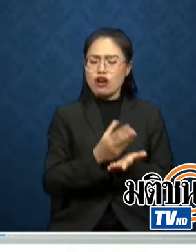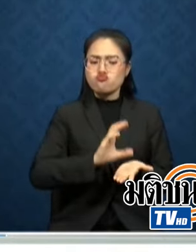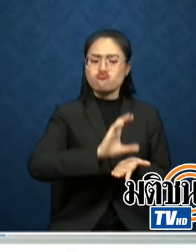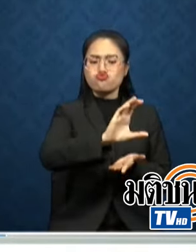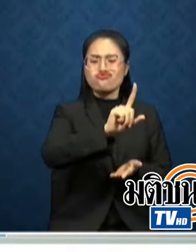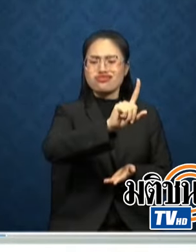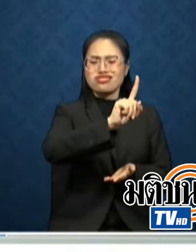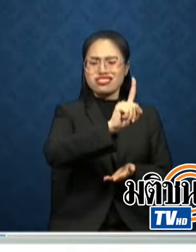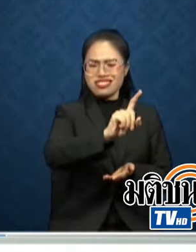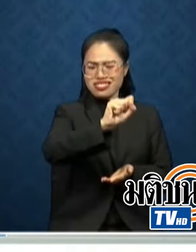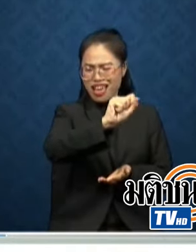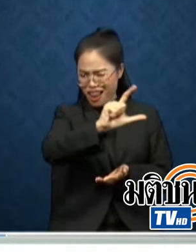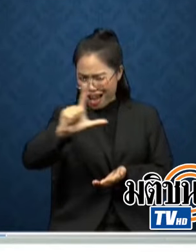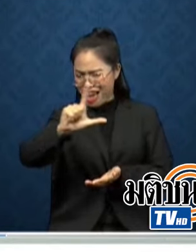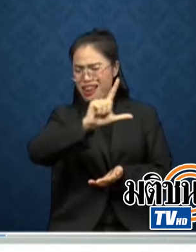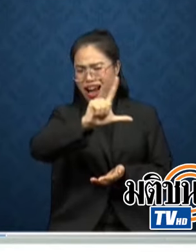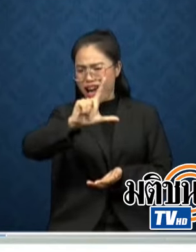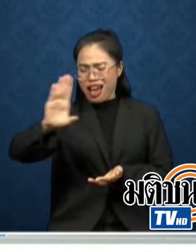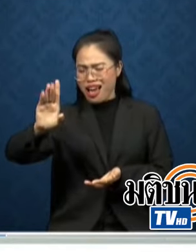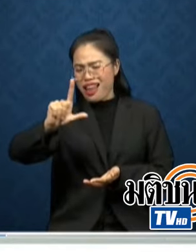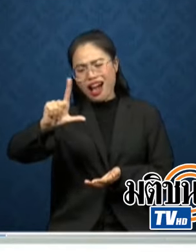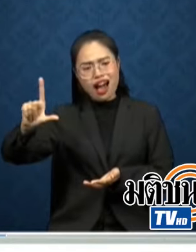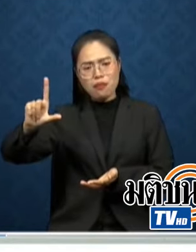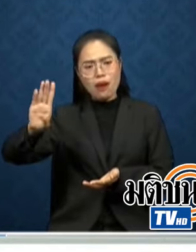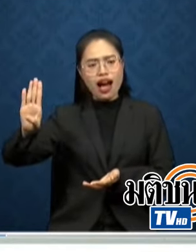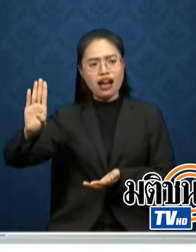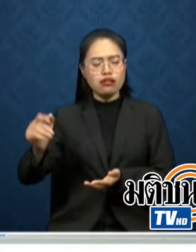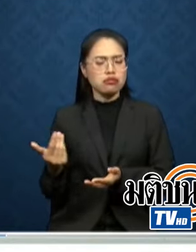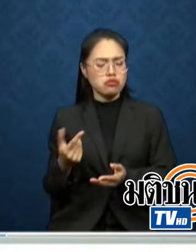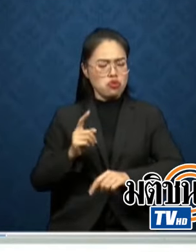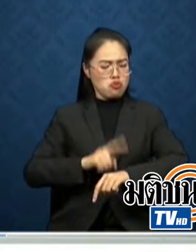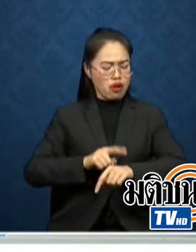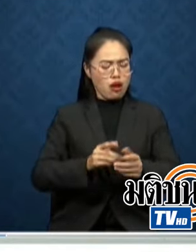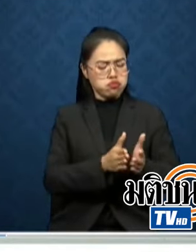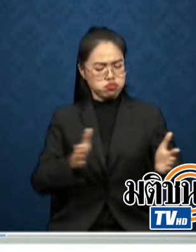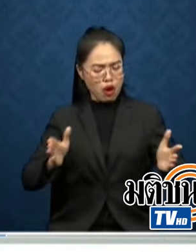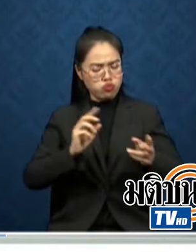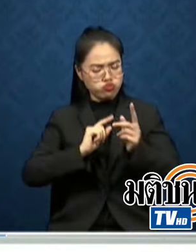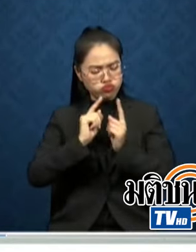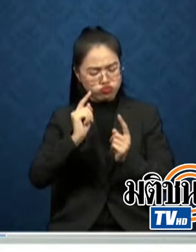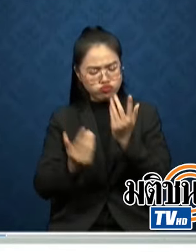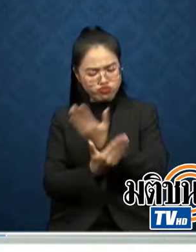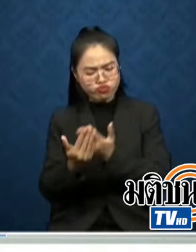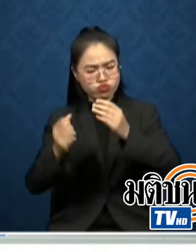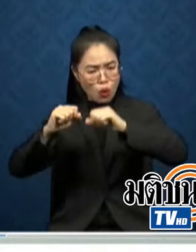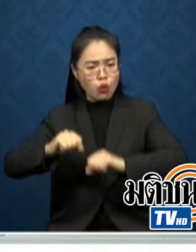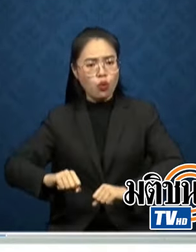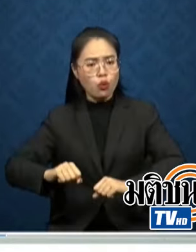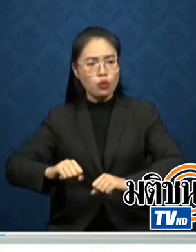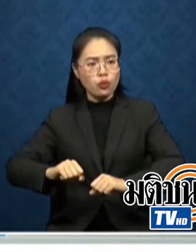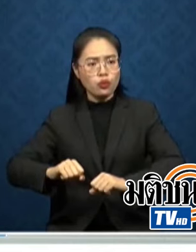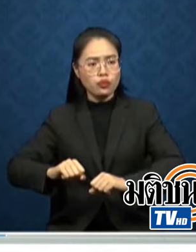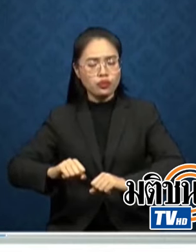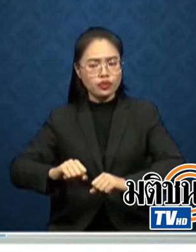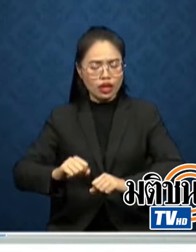านเนี่ยใช้เวลามากกว่า7เดือนที่ผ่านมาในการที่ต้องมีการตกลงแต่ผมมั่นใจครับว่าทางท่านประ